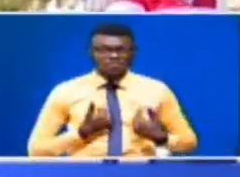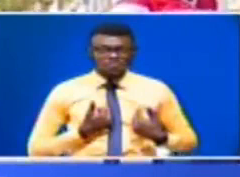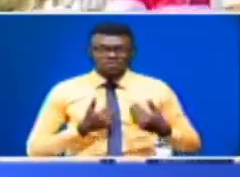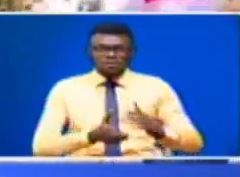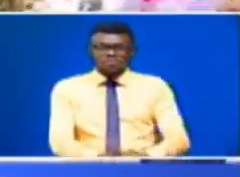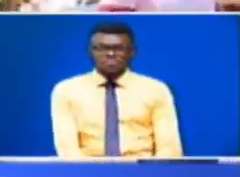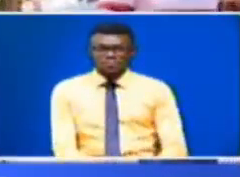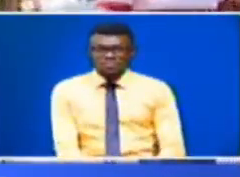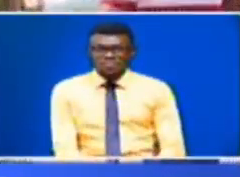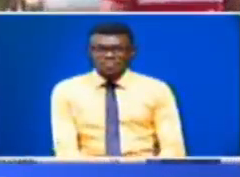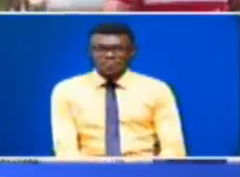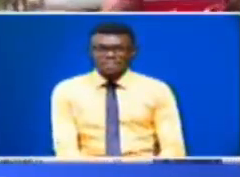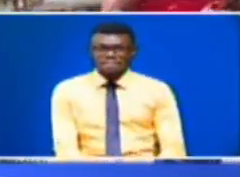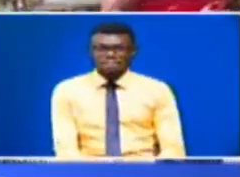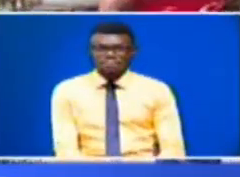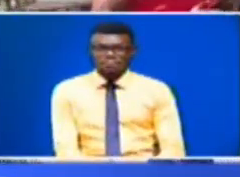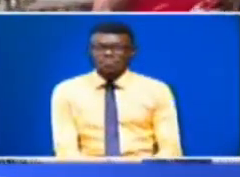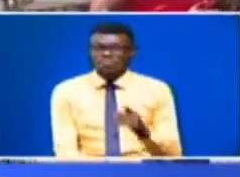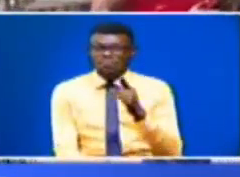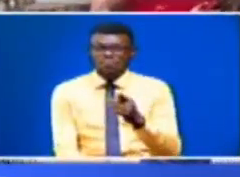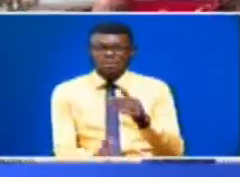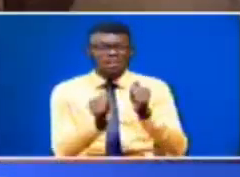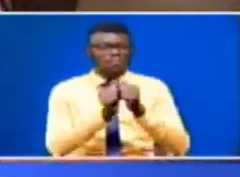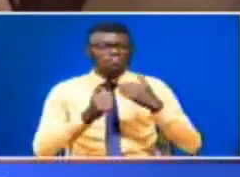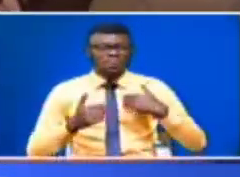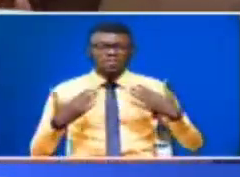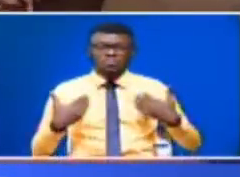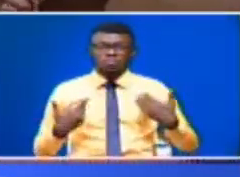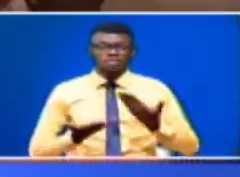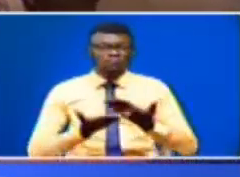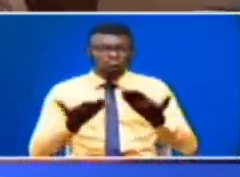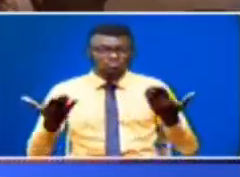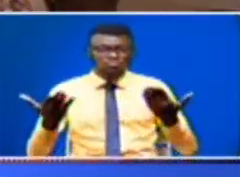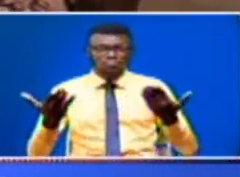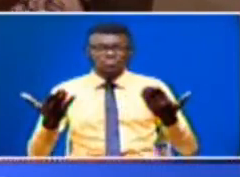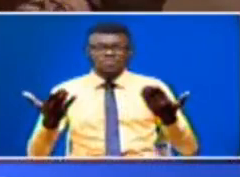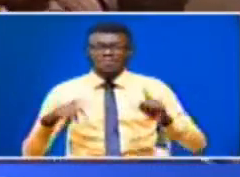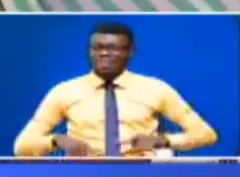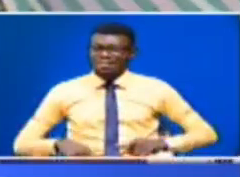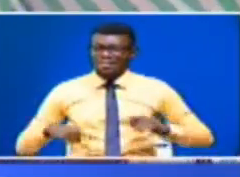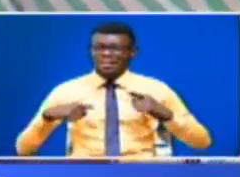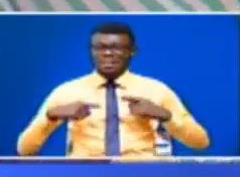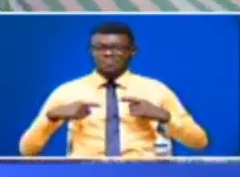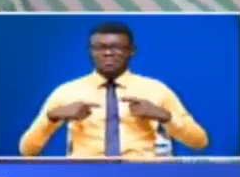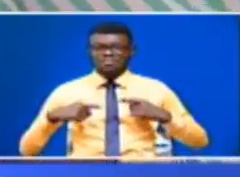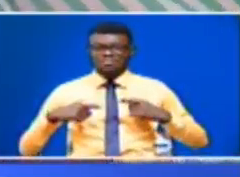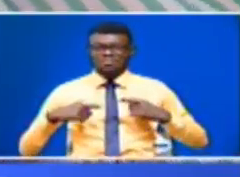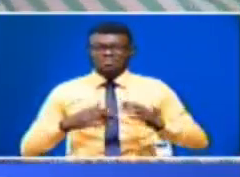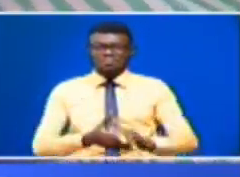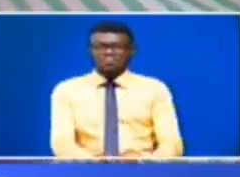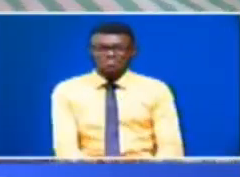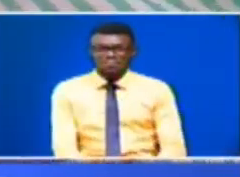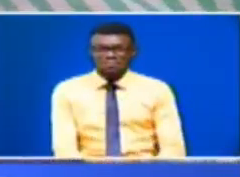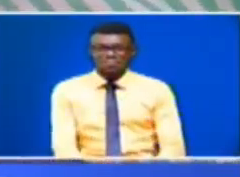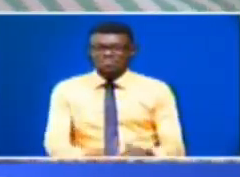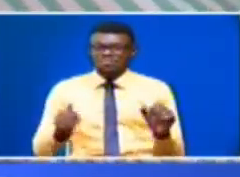For me and the entire human race to make a little space living for